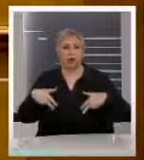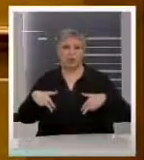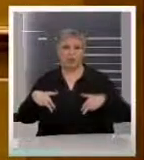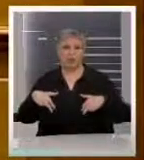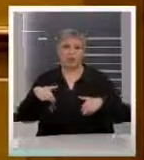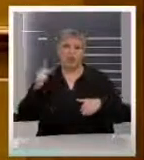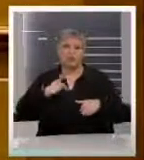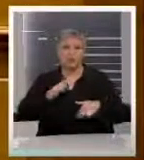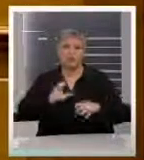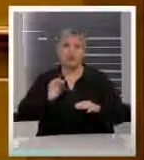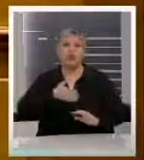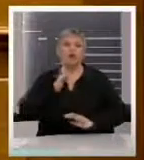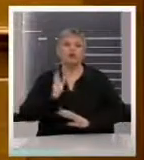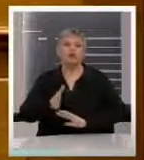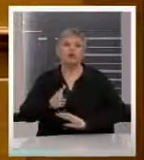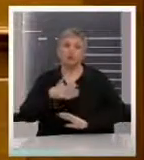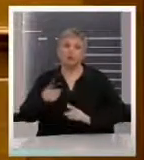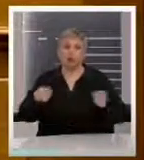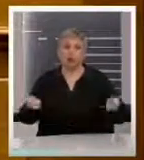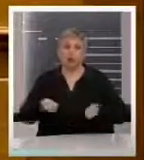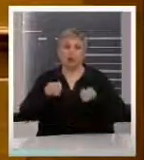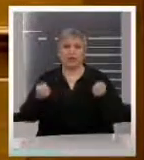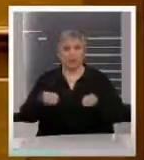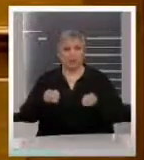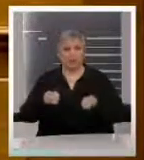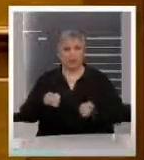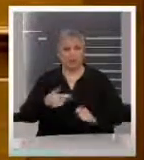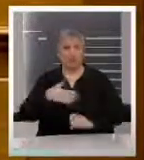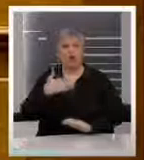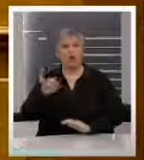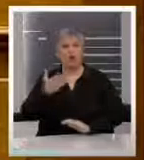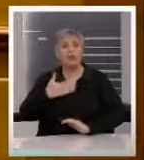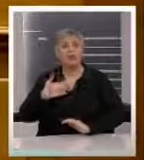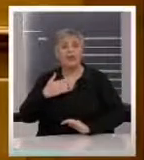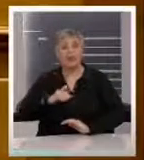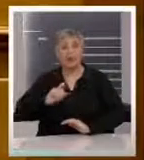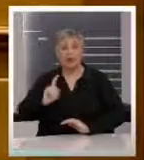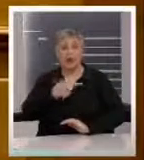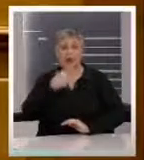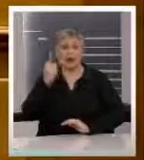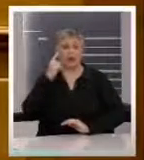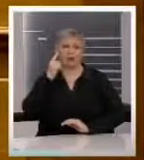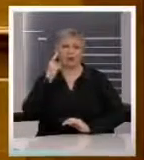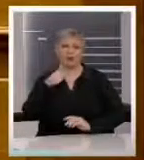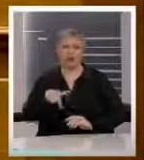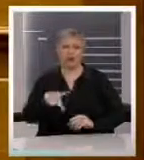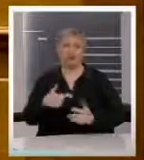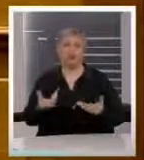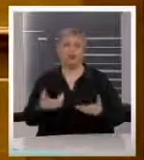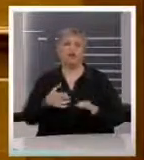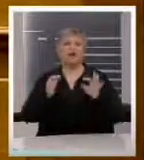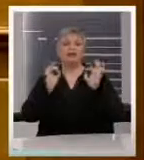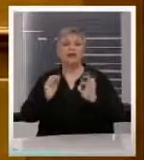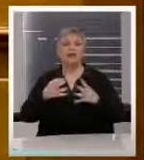δημοσιονομικές συνθήκες το επιτρέπουν. Προκειμένου όμως να γίνει σε όλες και σε όλους μέσα στην αίθουσα αντιληπτή η κατάσταση που έχει διαμορφωθεί στον χώρο